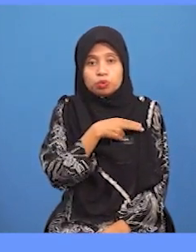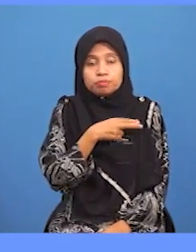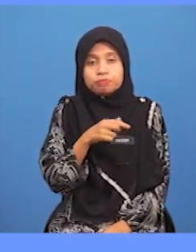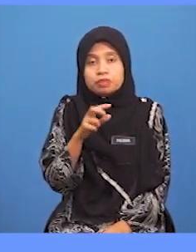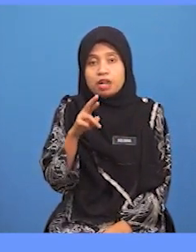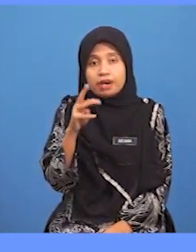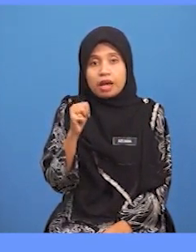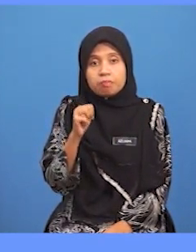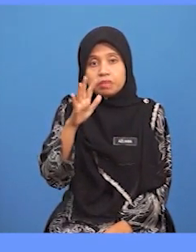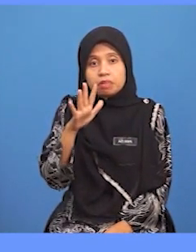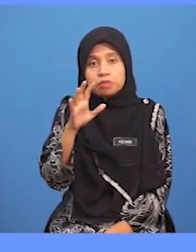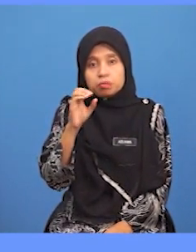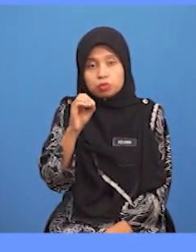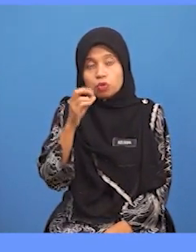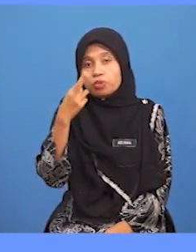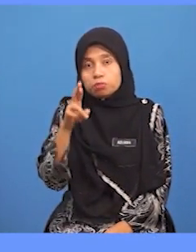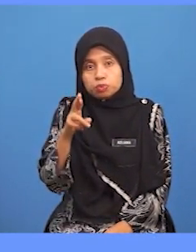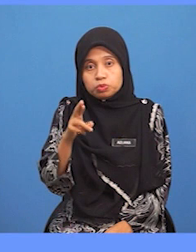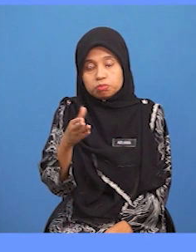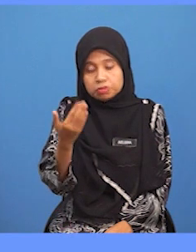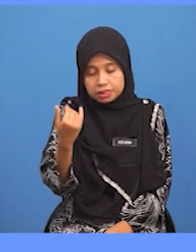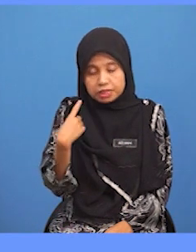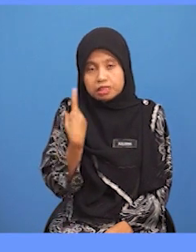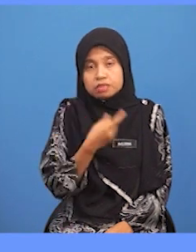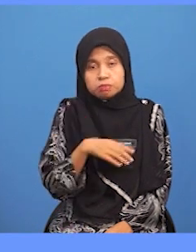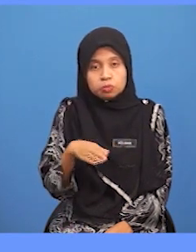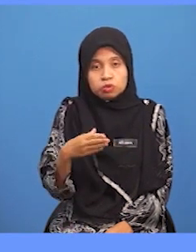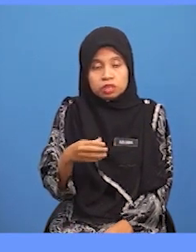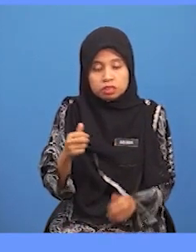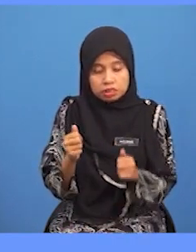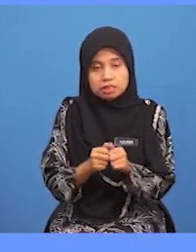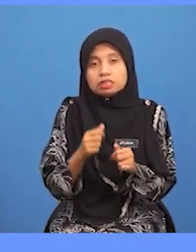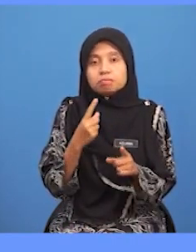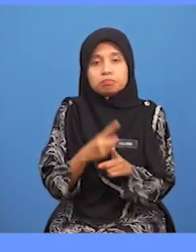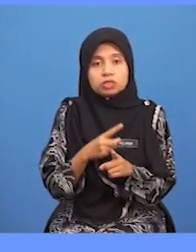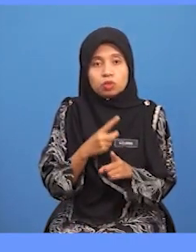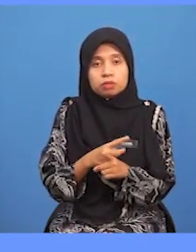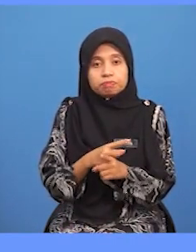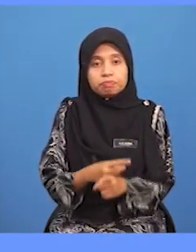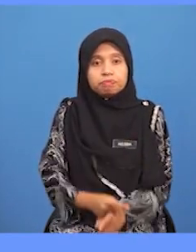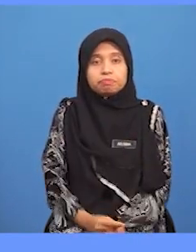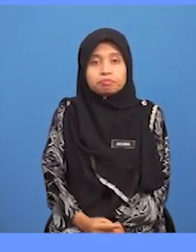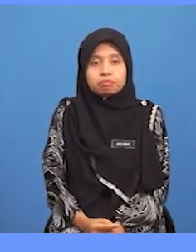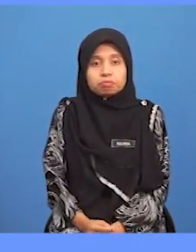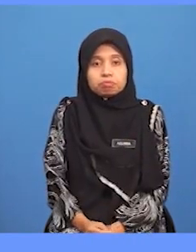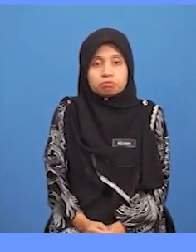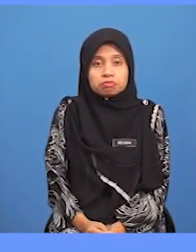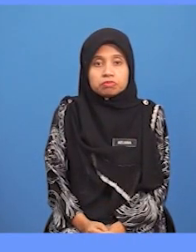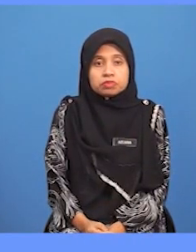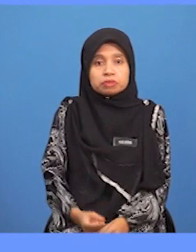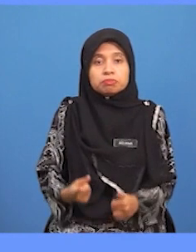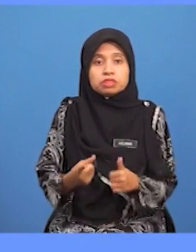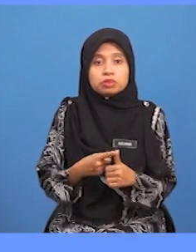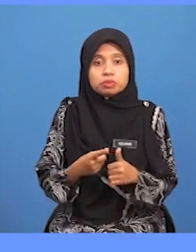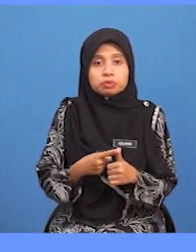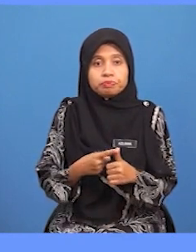ialah RM50,000. Mari kita buat pengiraan dengan menggunakan rumus yang cikgu berikan tadi. Unit